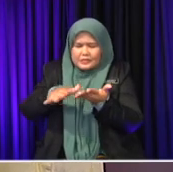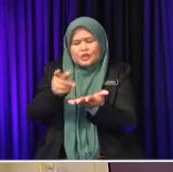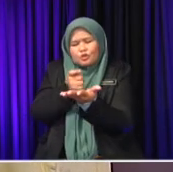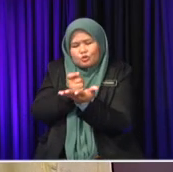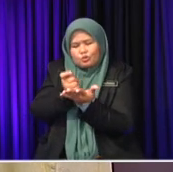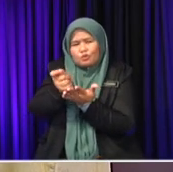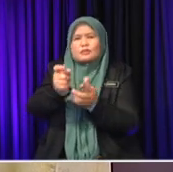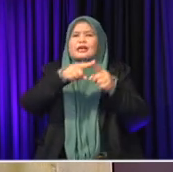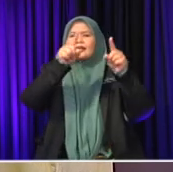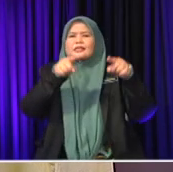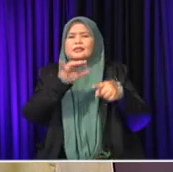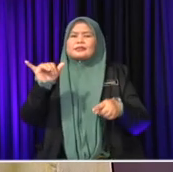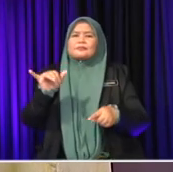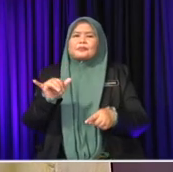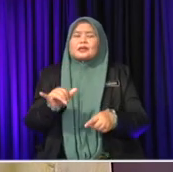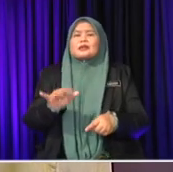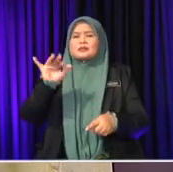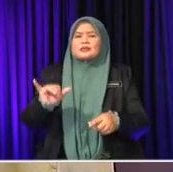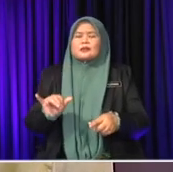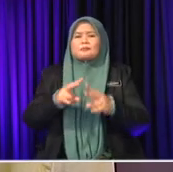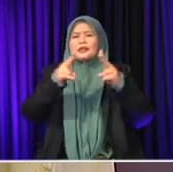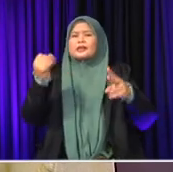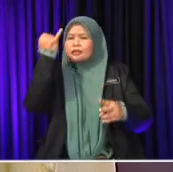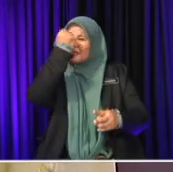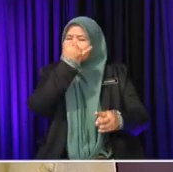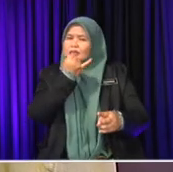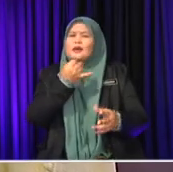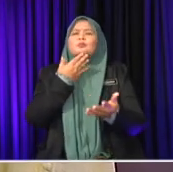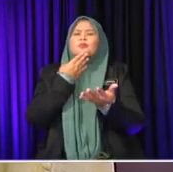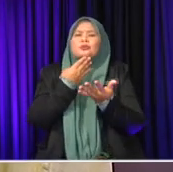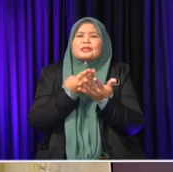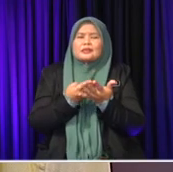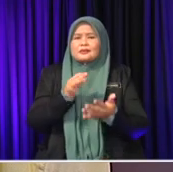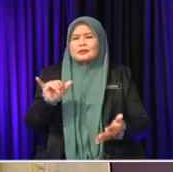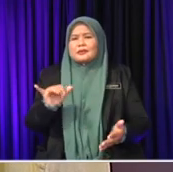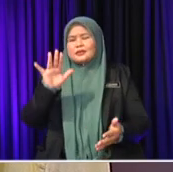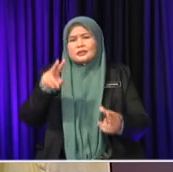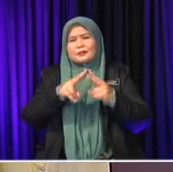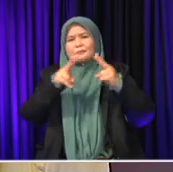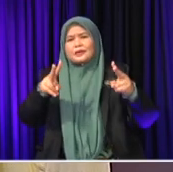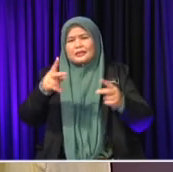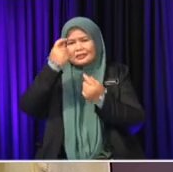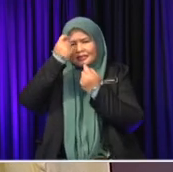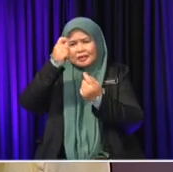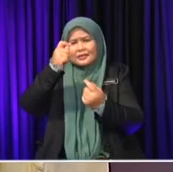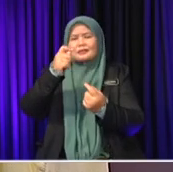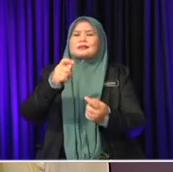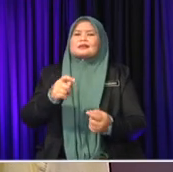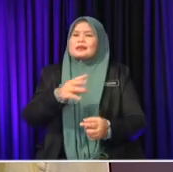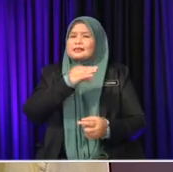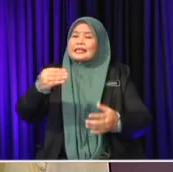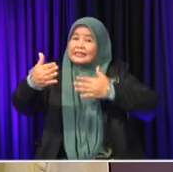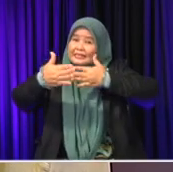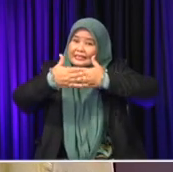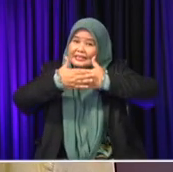hatinya yang paling indah Budi pekertinya yang paling taat dan